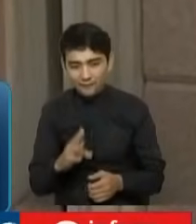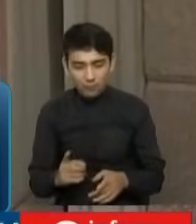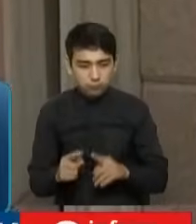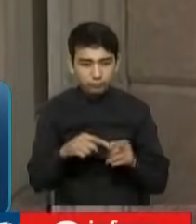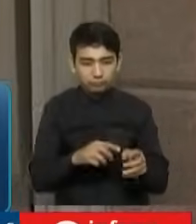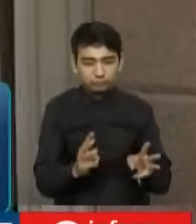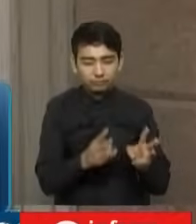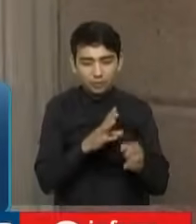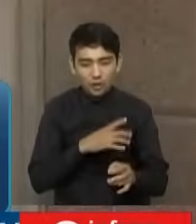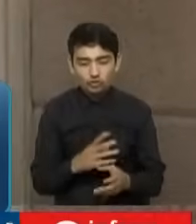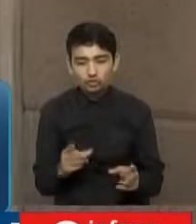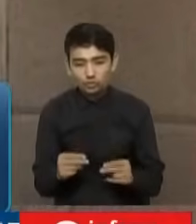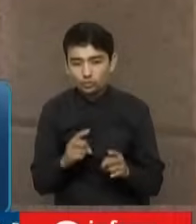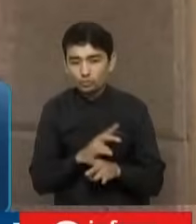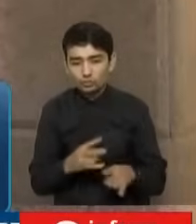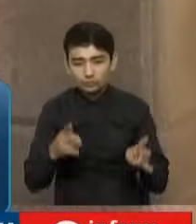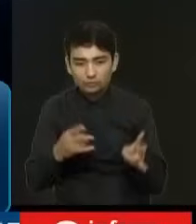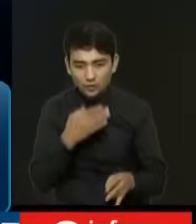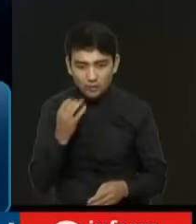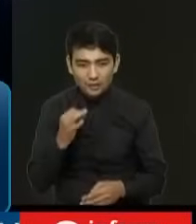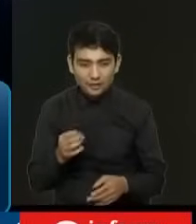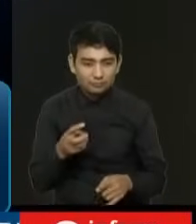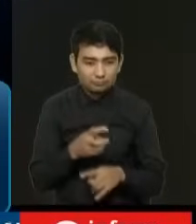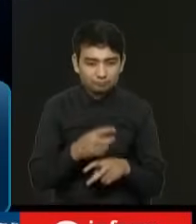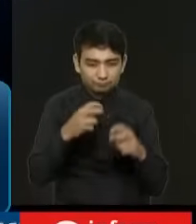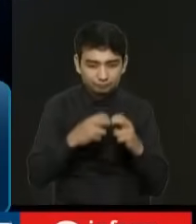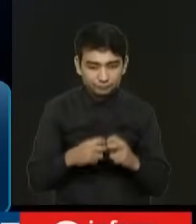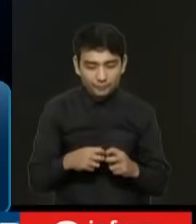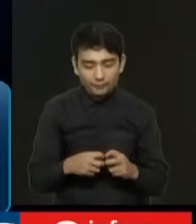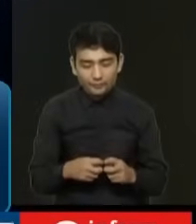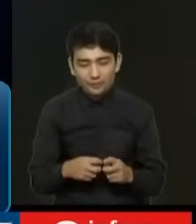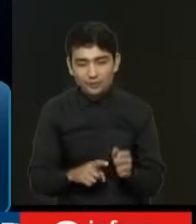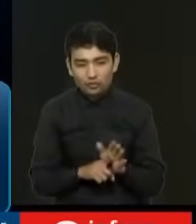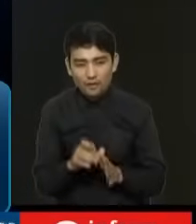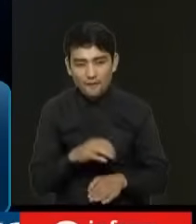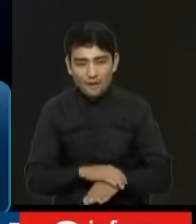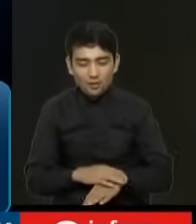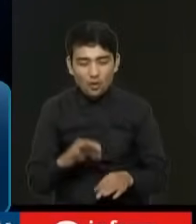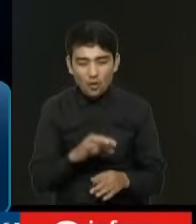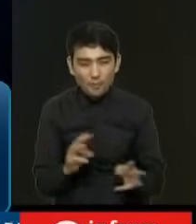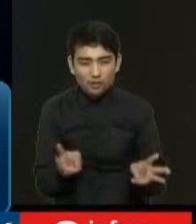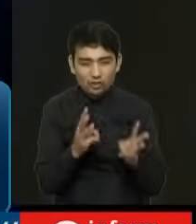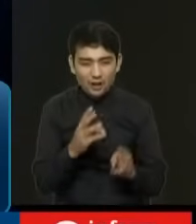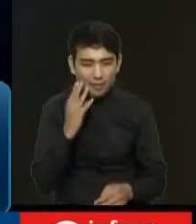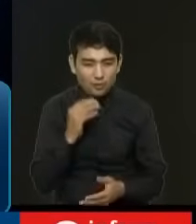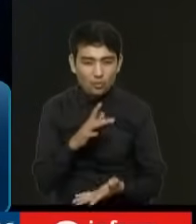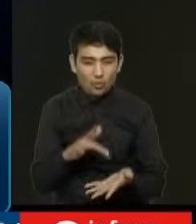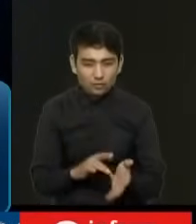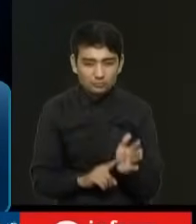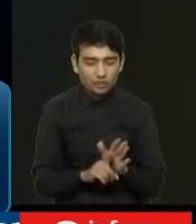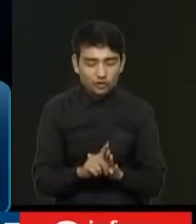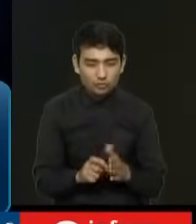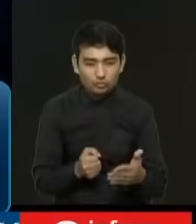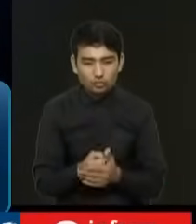Причины пожара сейчас устанавливают дознаватели. По факту пожара отделом дознания департамента ПЧС города Алматы начато